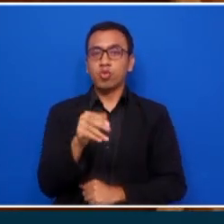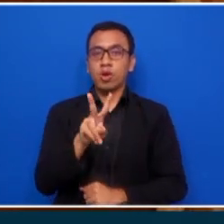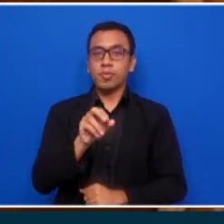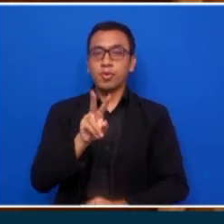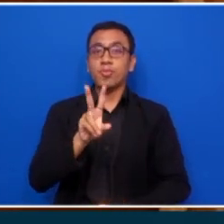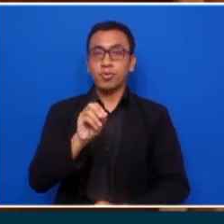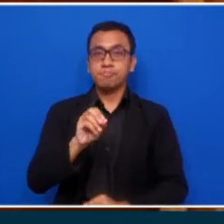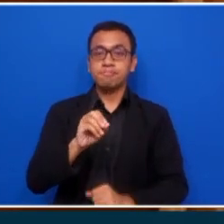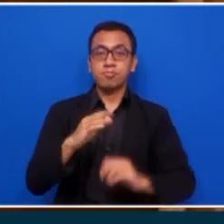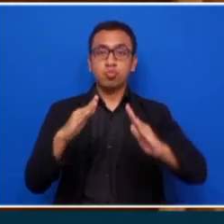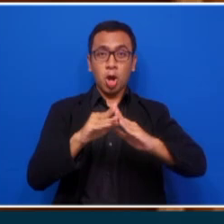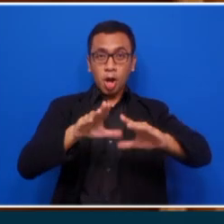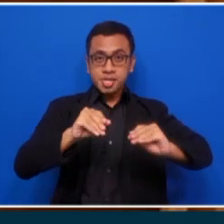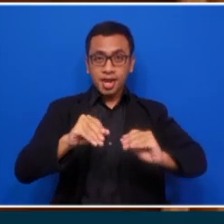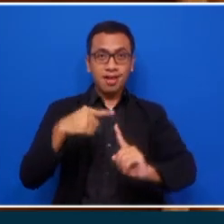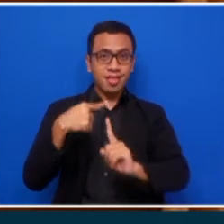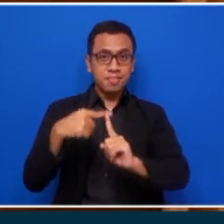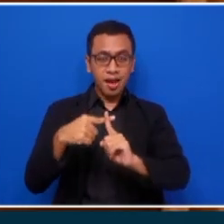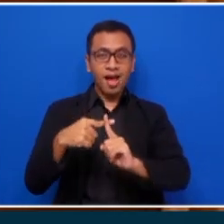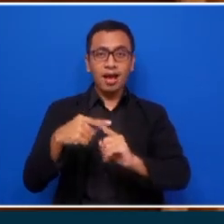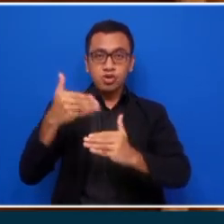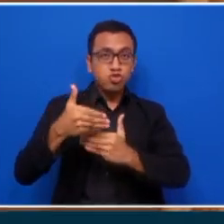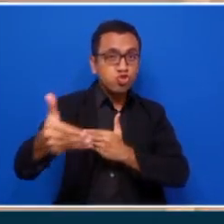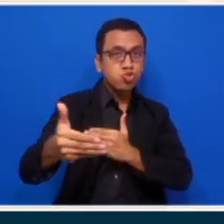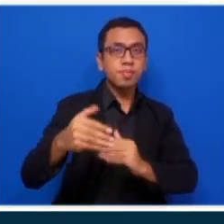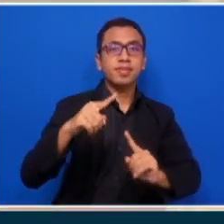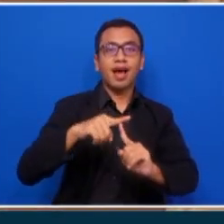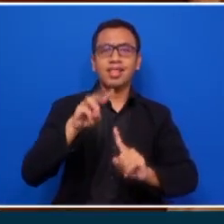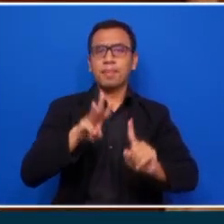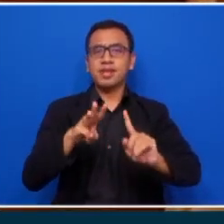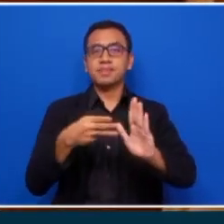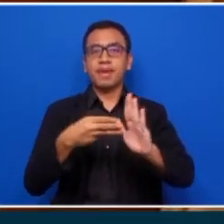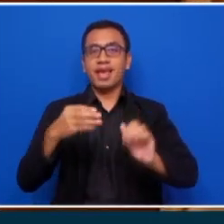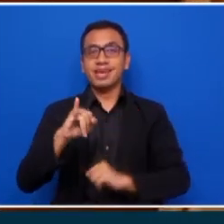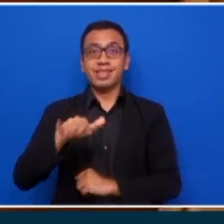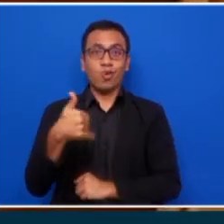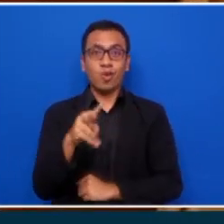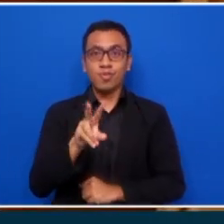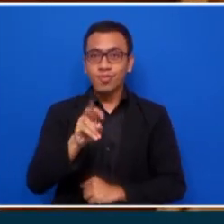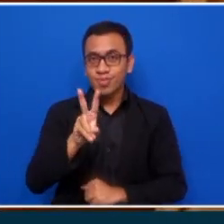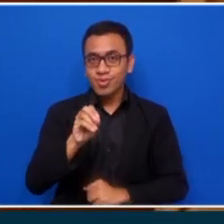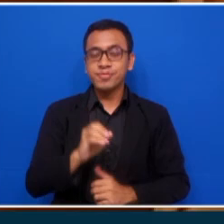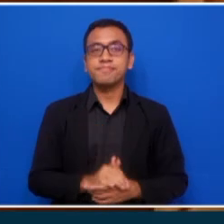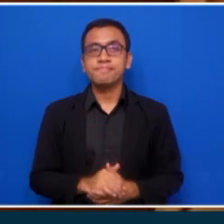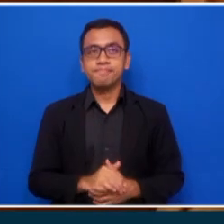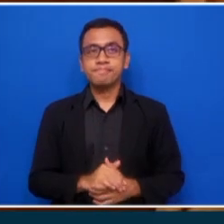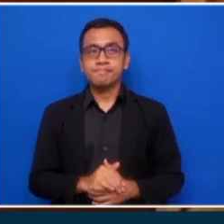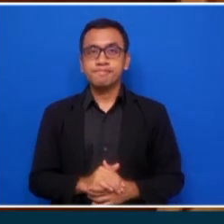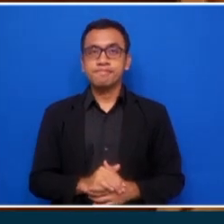diperpanjang sampai dengan 13 Mei 2021 ini karena